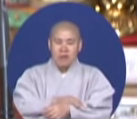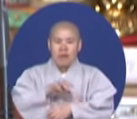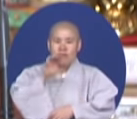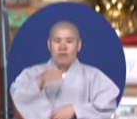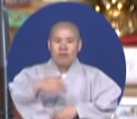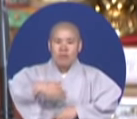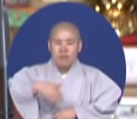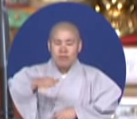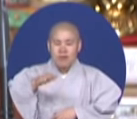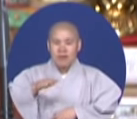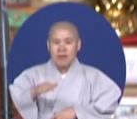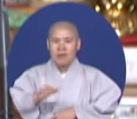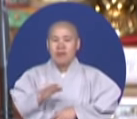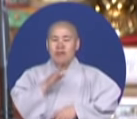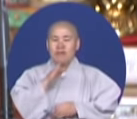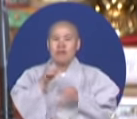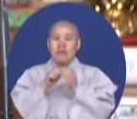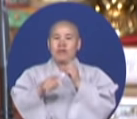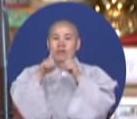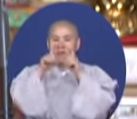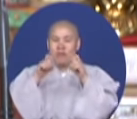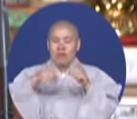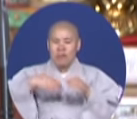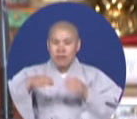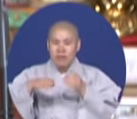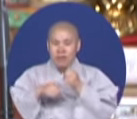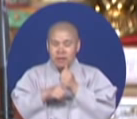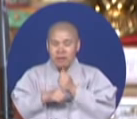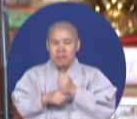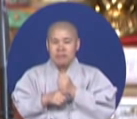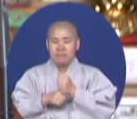게 그게 사찰로 가는 의미입니다.